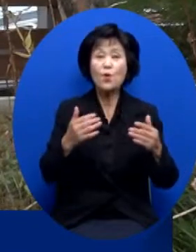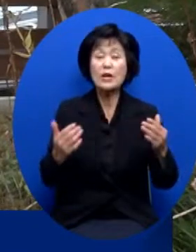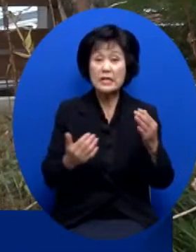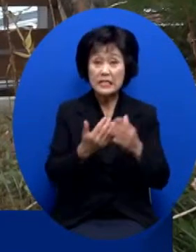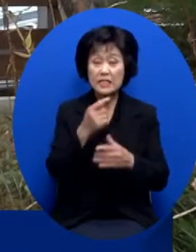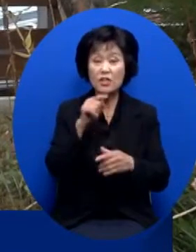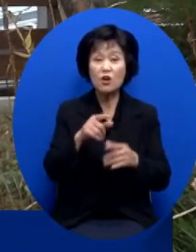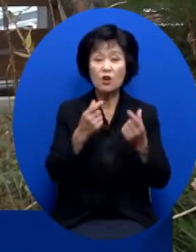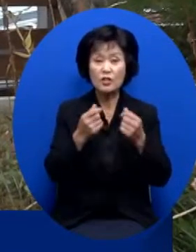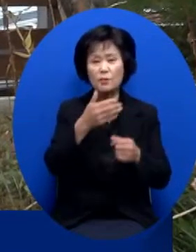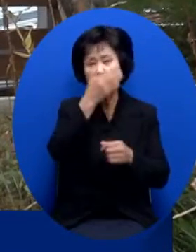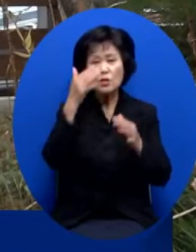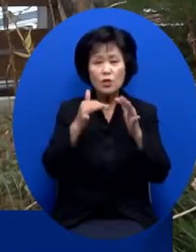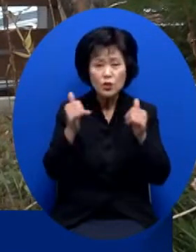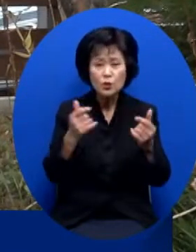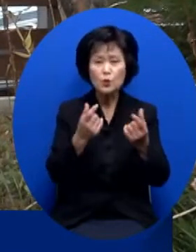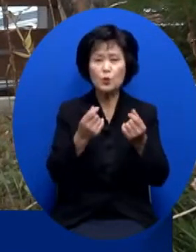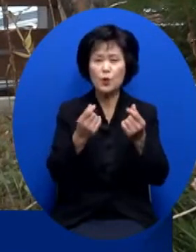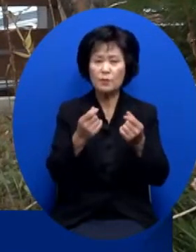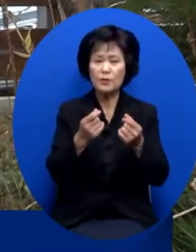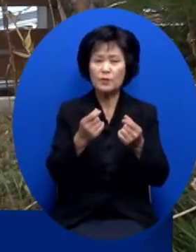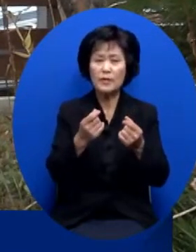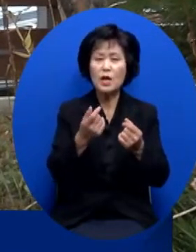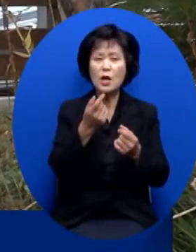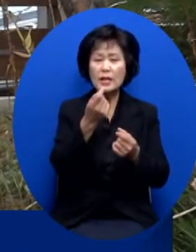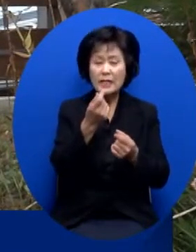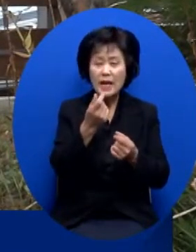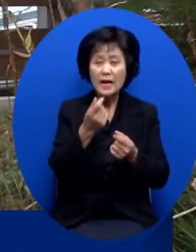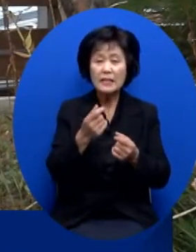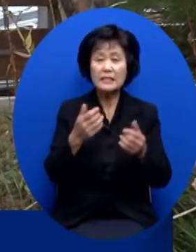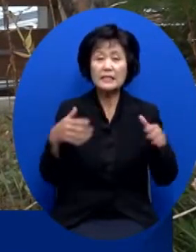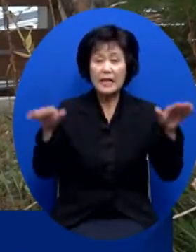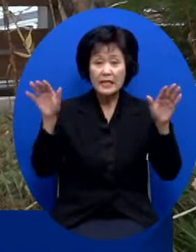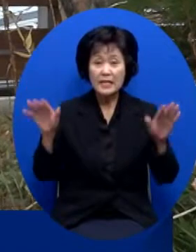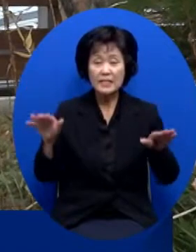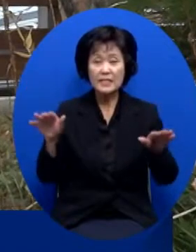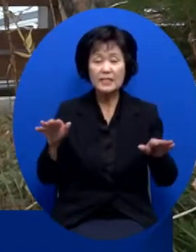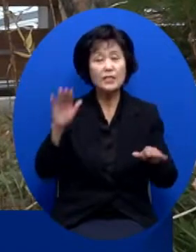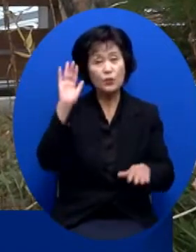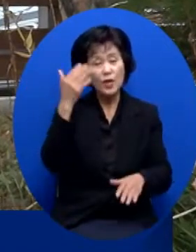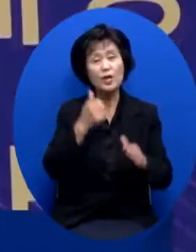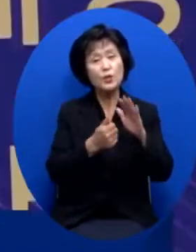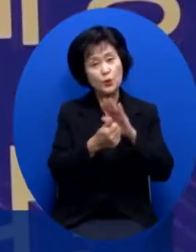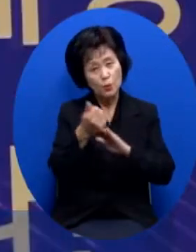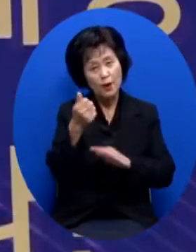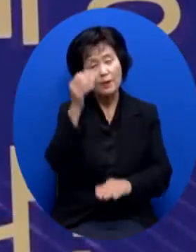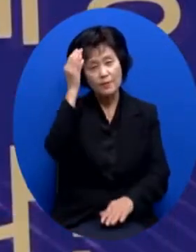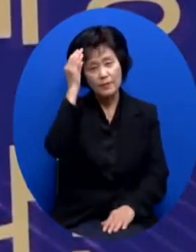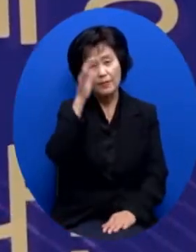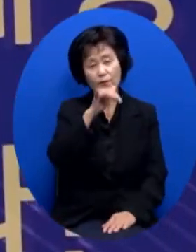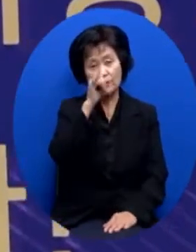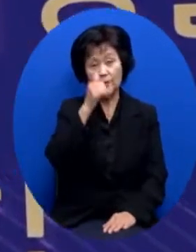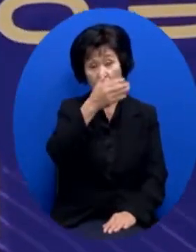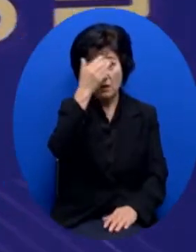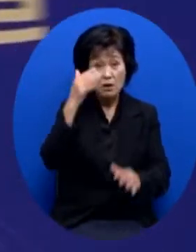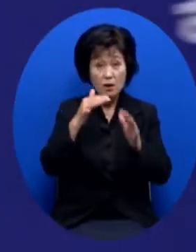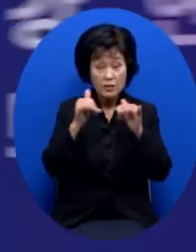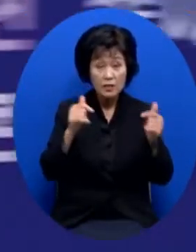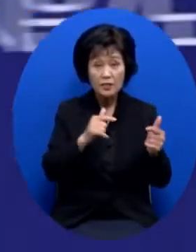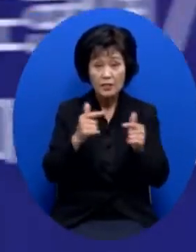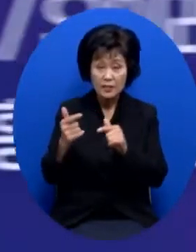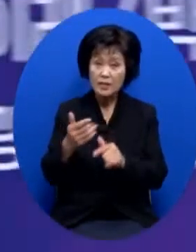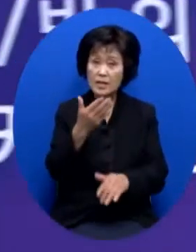뭔가 꿈틀거림을 만들어내는 그런 하나의 날개짓이 되기를 소망하면서 기대하고 있습니다. 청년 당신의